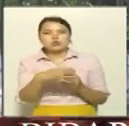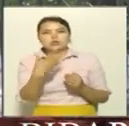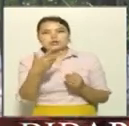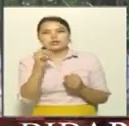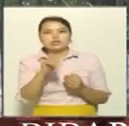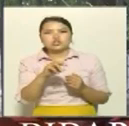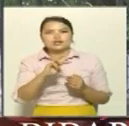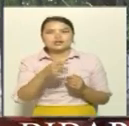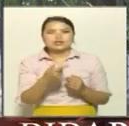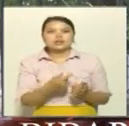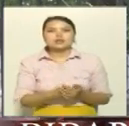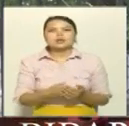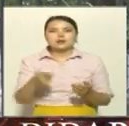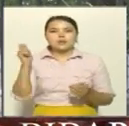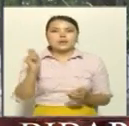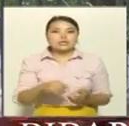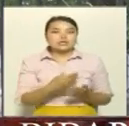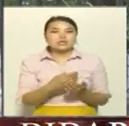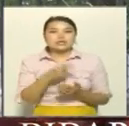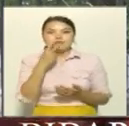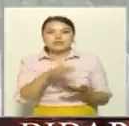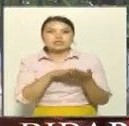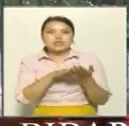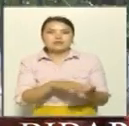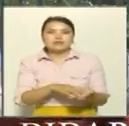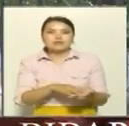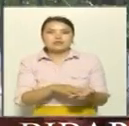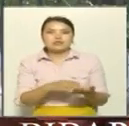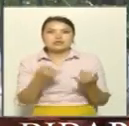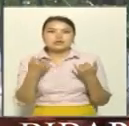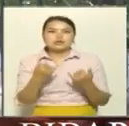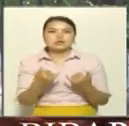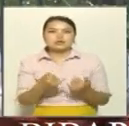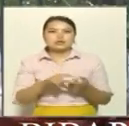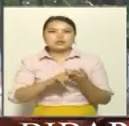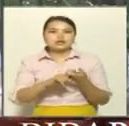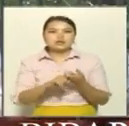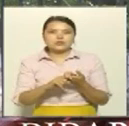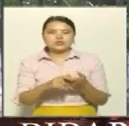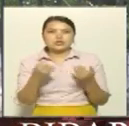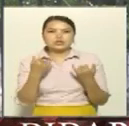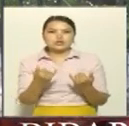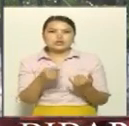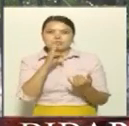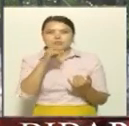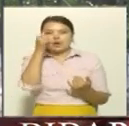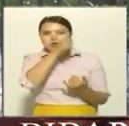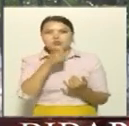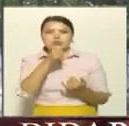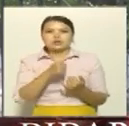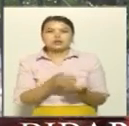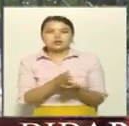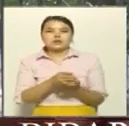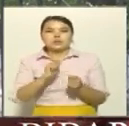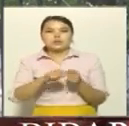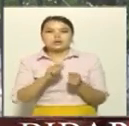тенге. Необходимо приехать в корпорацию и написать заявление. Назначается в зависимости от поступивших выплат за последние 2 года и выплачивается